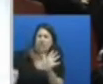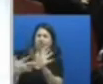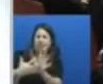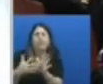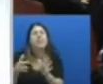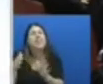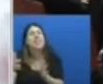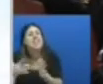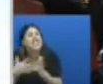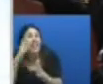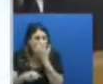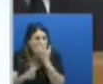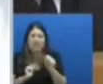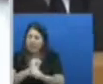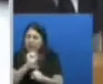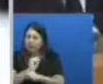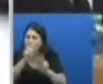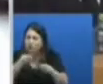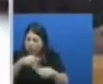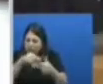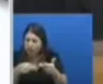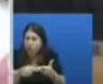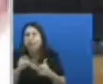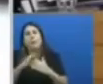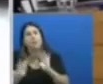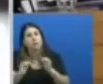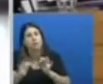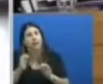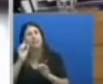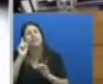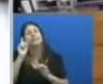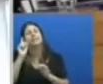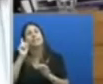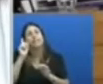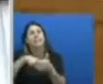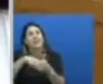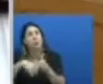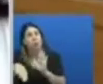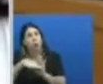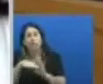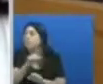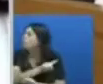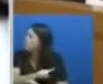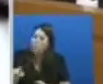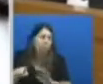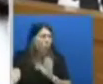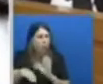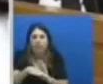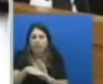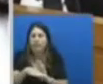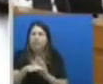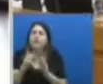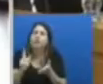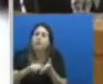לחוקי חוקי היסוד תשמעו זה תקשיבו מי שלא משפטם זה באמת מרל שאלות עמוקות זה בייסיק של הבייסיק